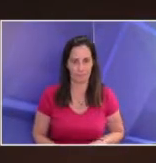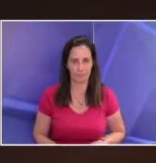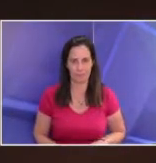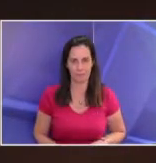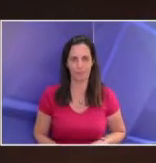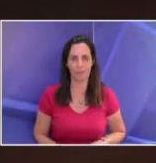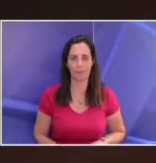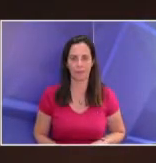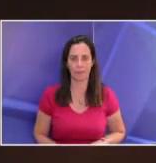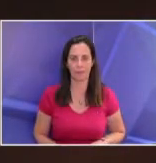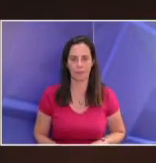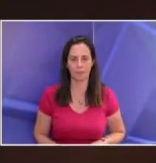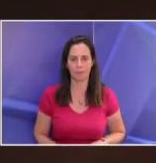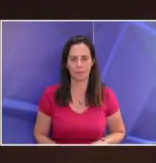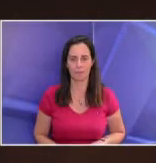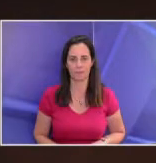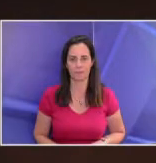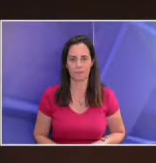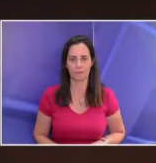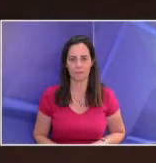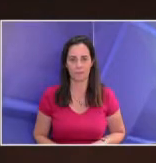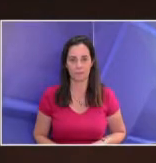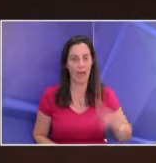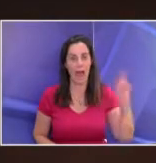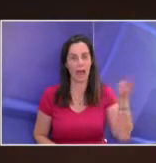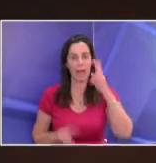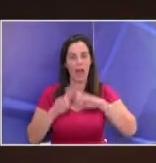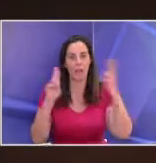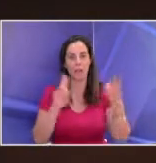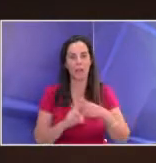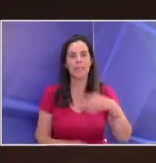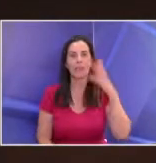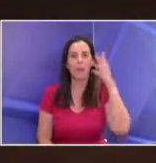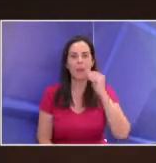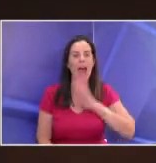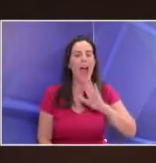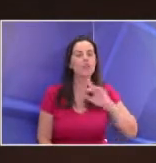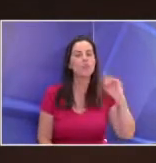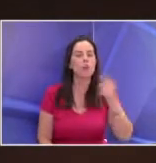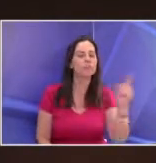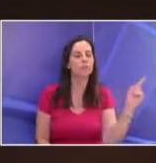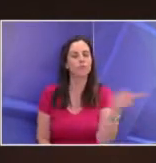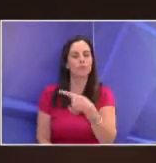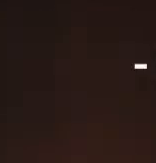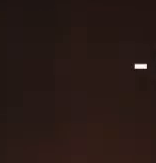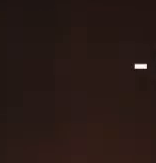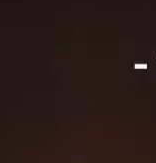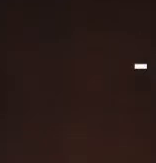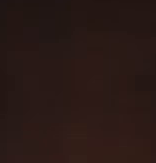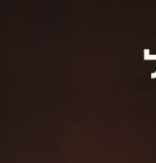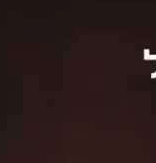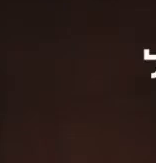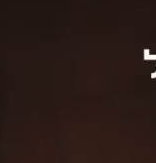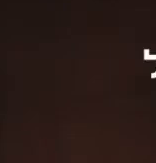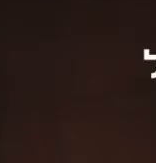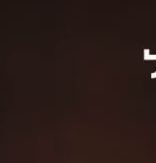uluslararası toplumu tatmin eder. İnsanlığın vicdanı ancak emri verenden uygulayana kadar